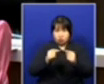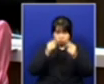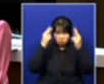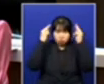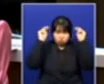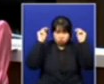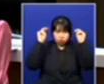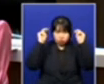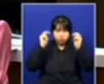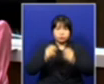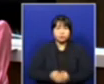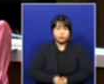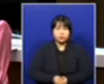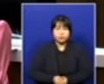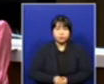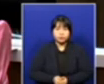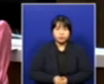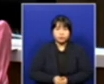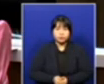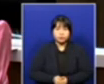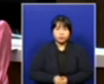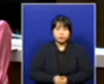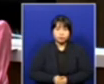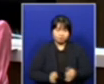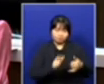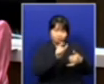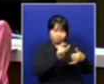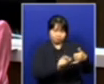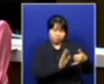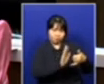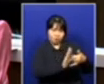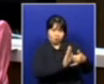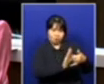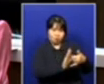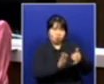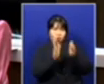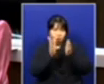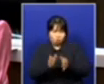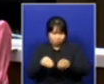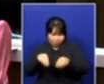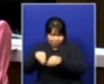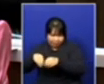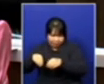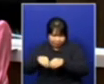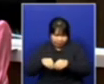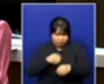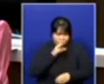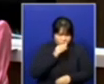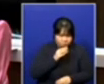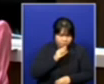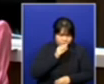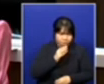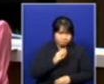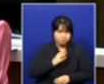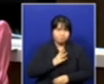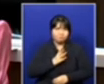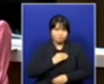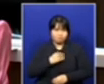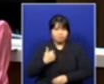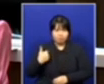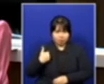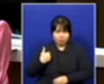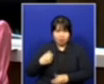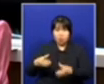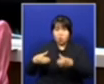มนตรีนะครับความเป็นตัวตนของท่านเนี่ยทำให้คนรอบตัวไม่กล้าที่จะพูดผมได้ยินคณะรัฐมนตรีหลายท่